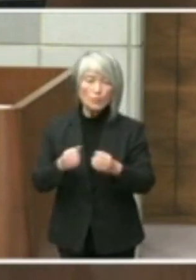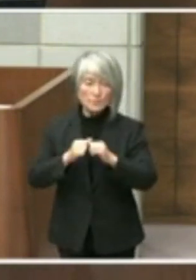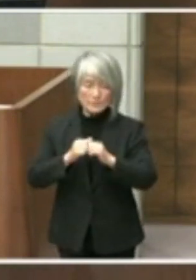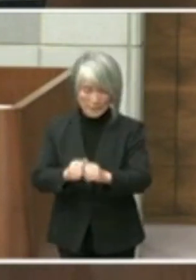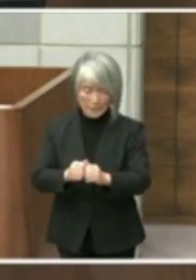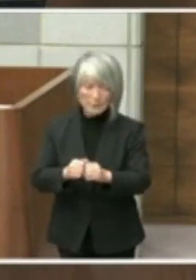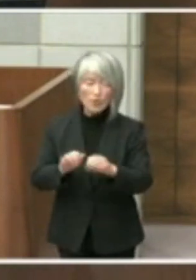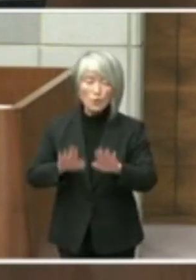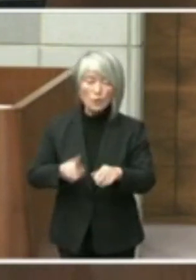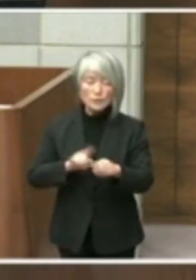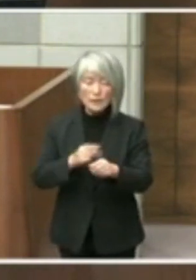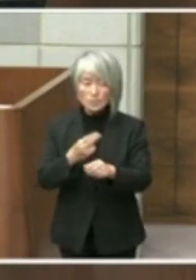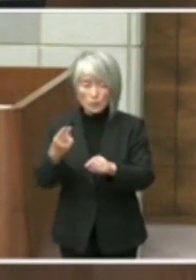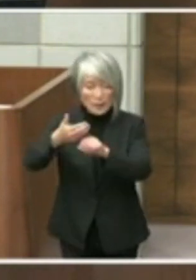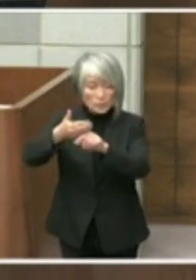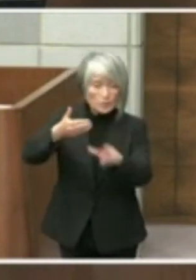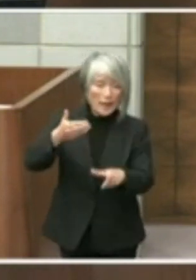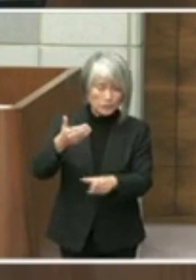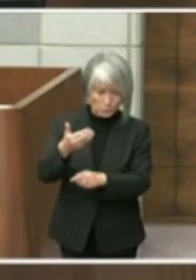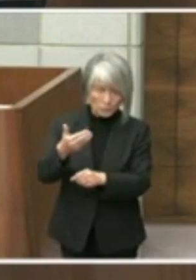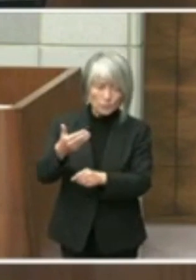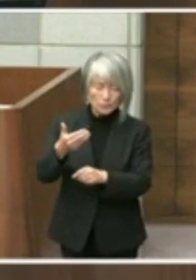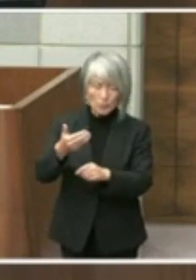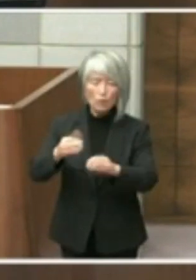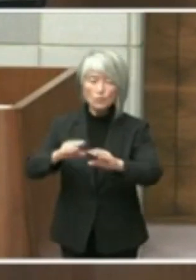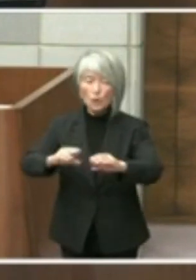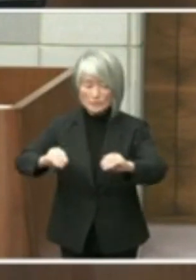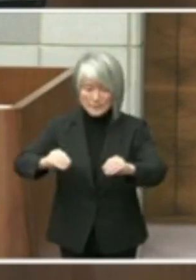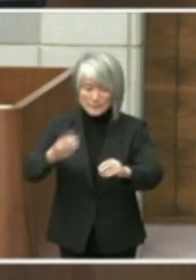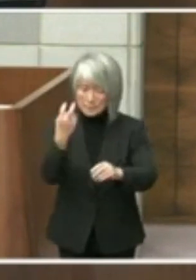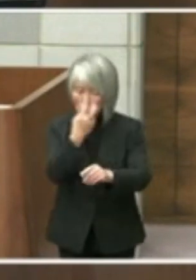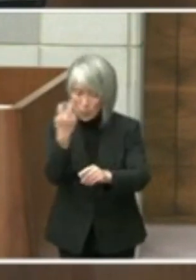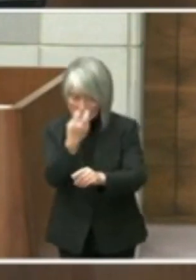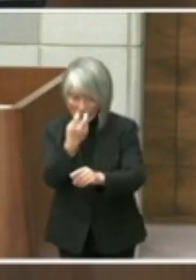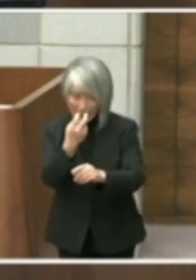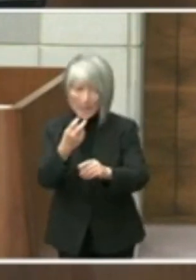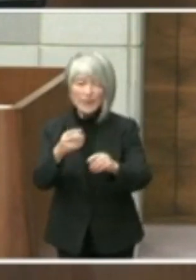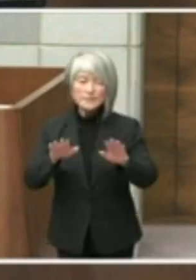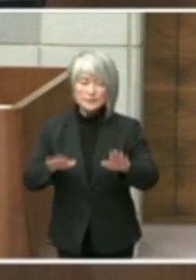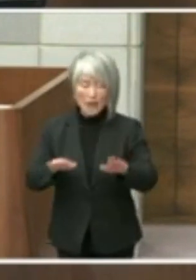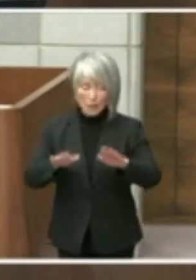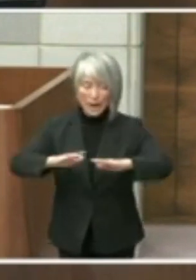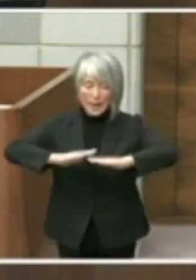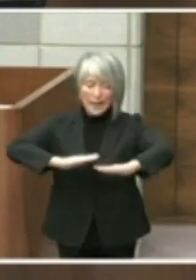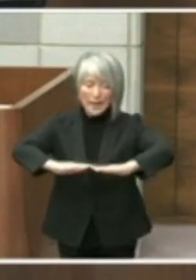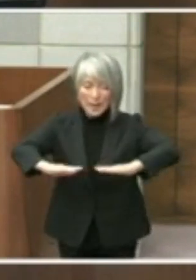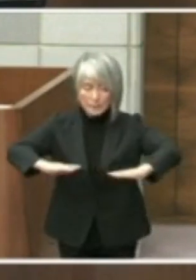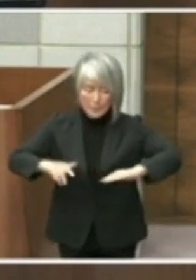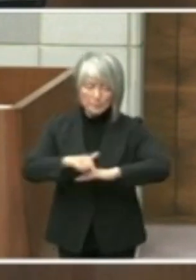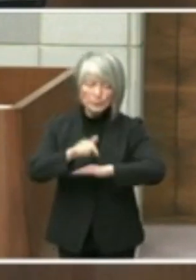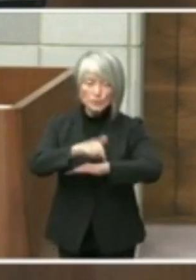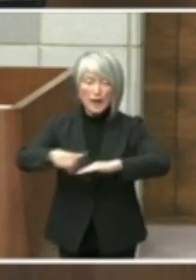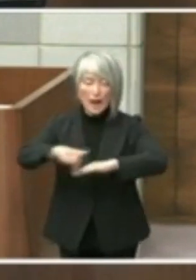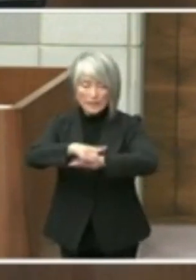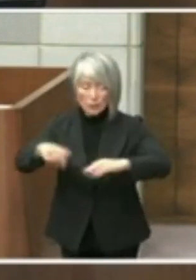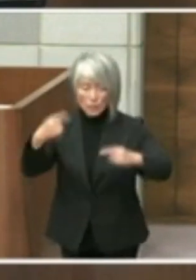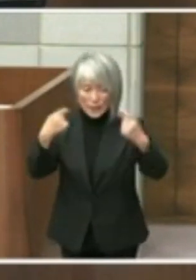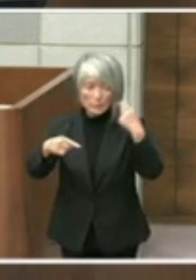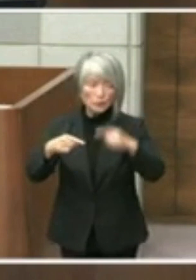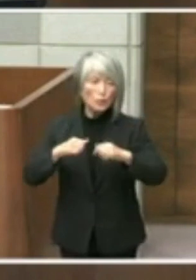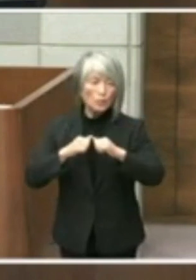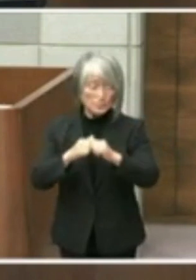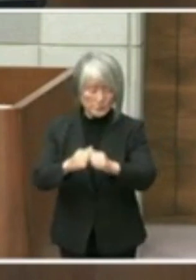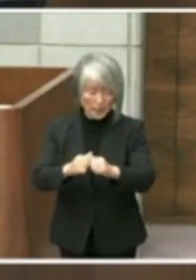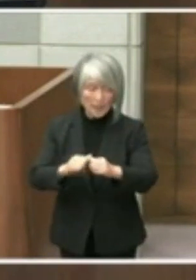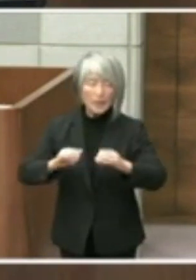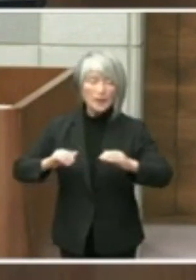地の土質調査を行い、現在は建物配置や平面プランの検討を進めており、建物の概要